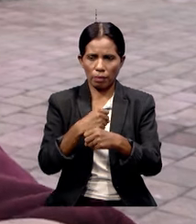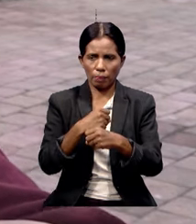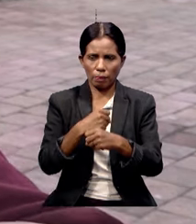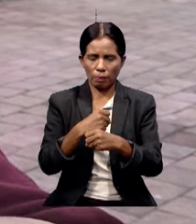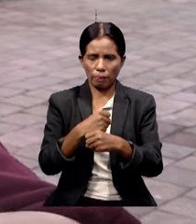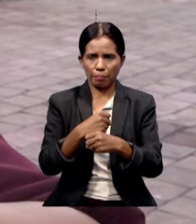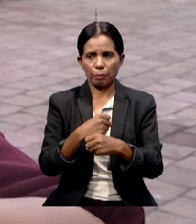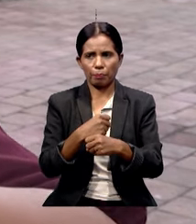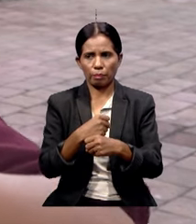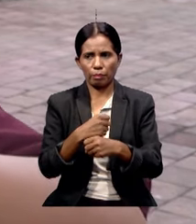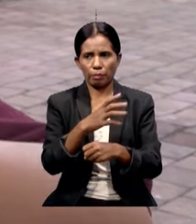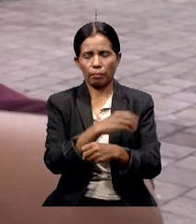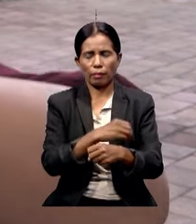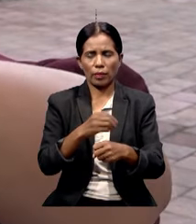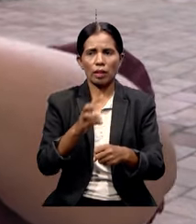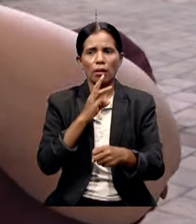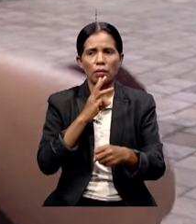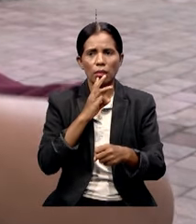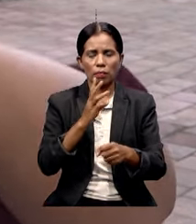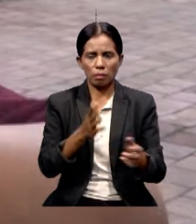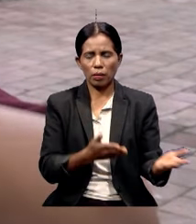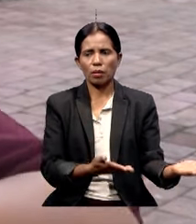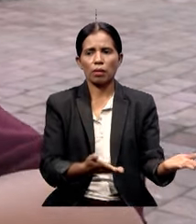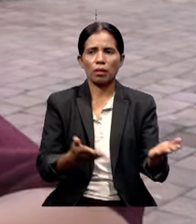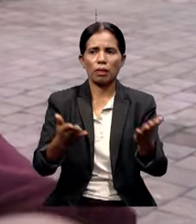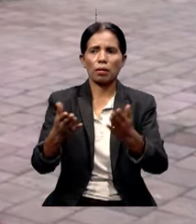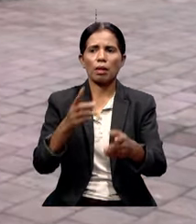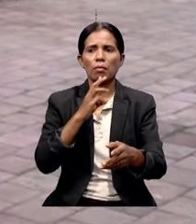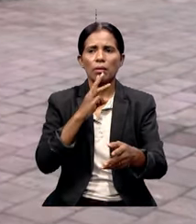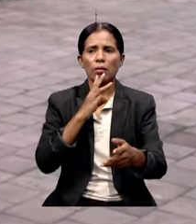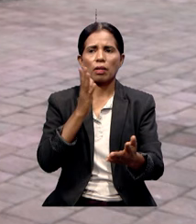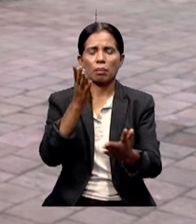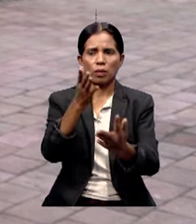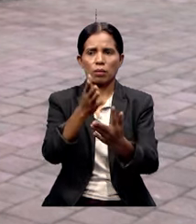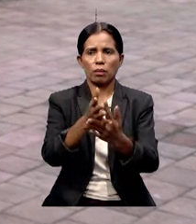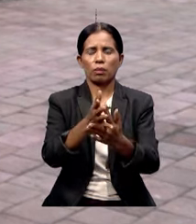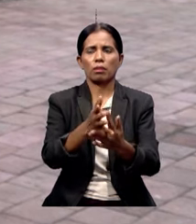terraço kadala be lori nasa satan be bela be tunya foho